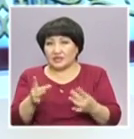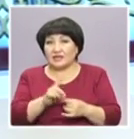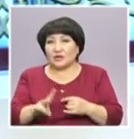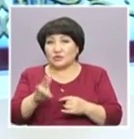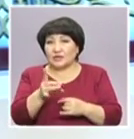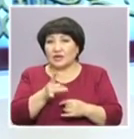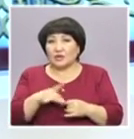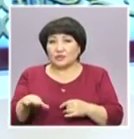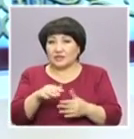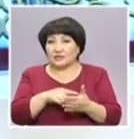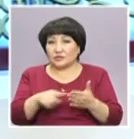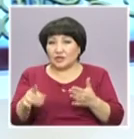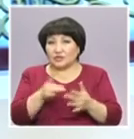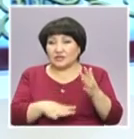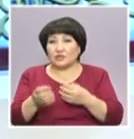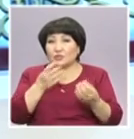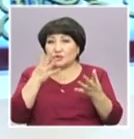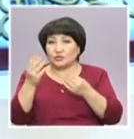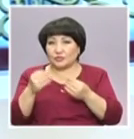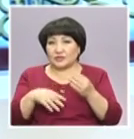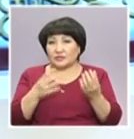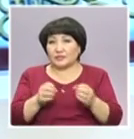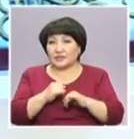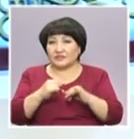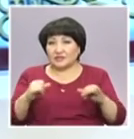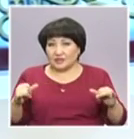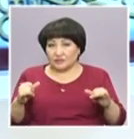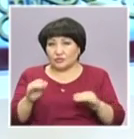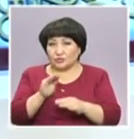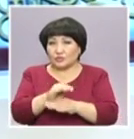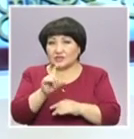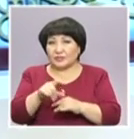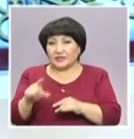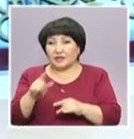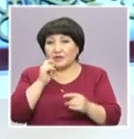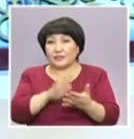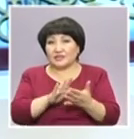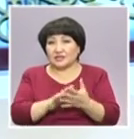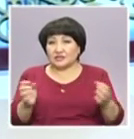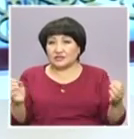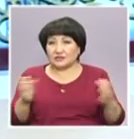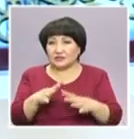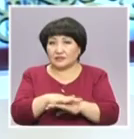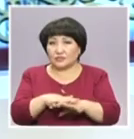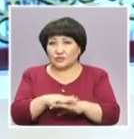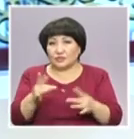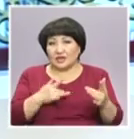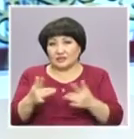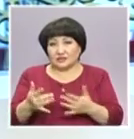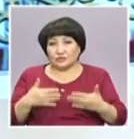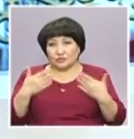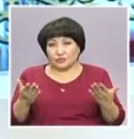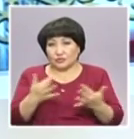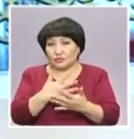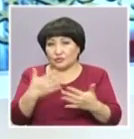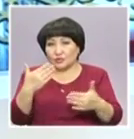тойланды. Ауданның гүлденуі мен көркеюіне үлес қосқан азаматтар марапатталды. Жиналған қауым үшін концерт қойылып, түрлі қойылым